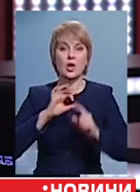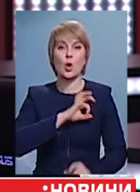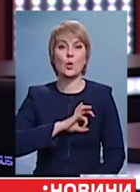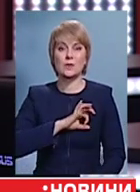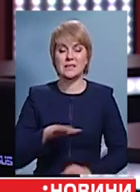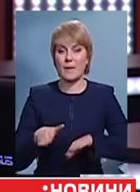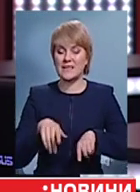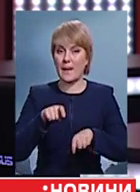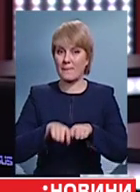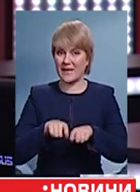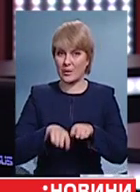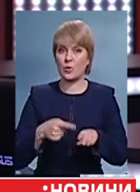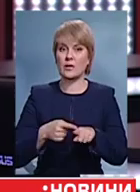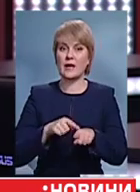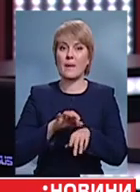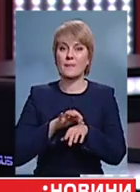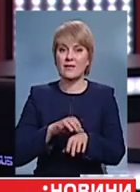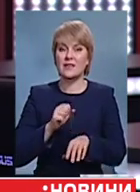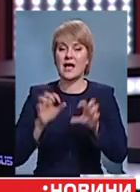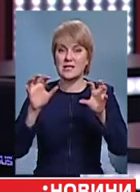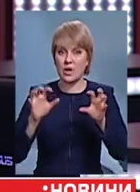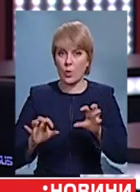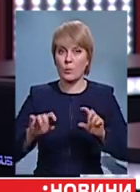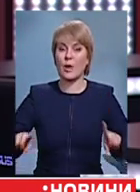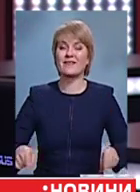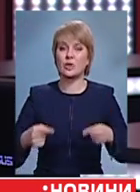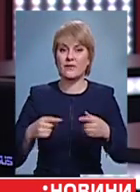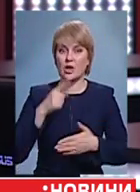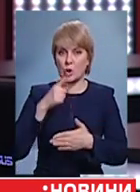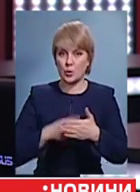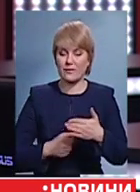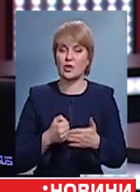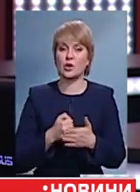перевірок, які провели за законом про відновлення довіри до судової влади в Україні.